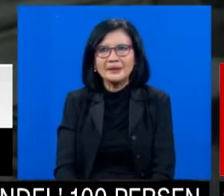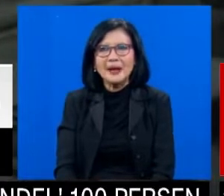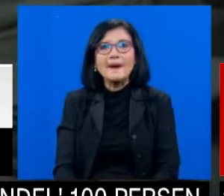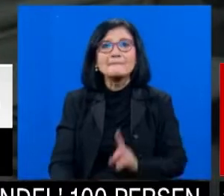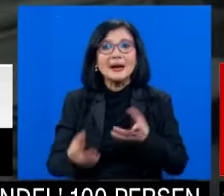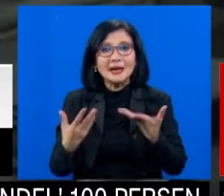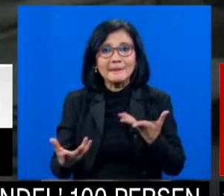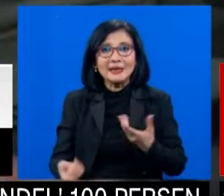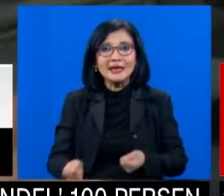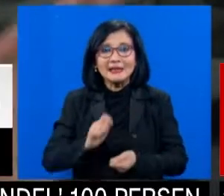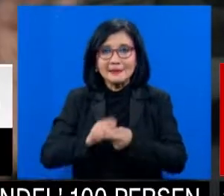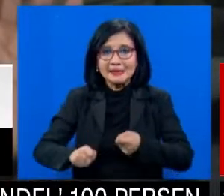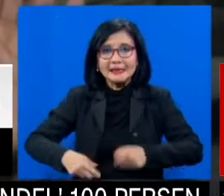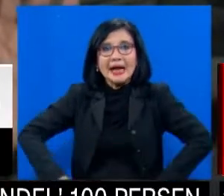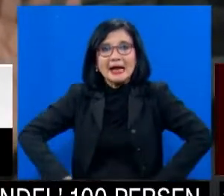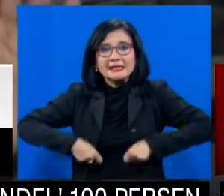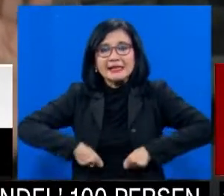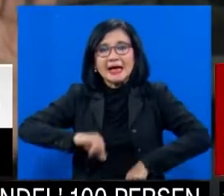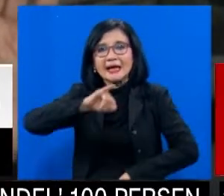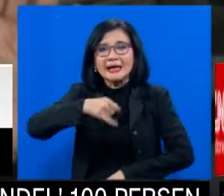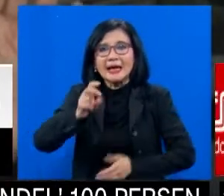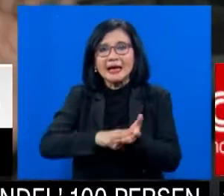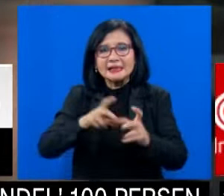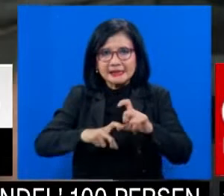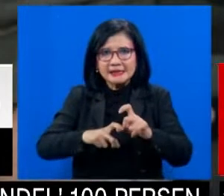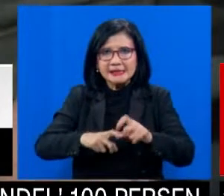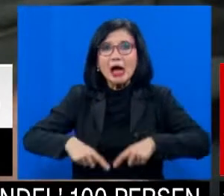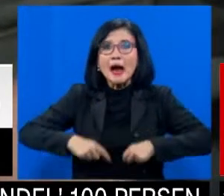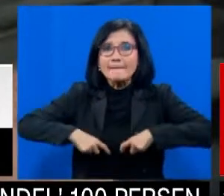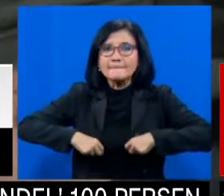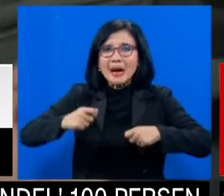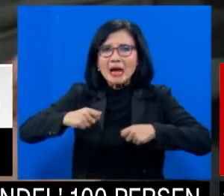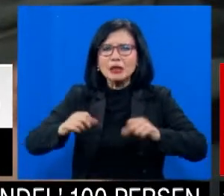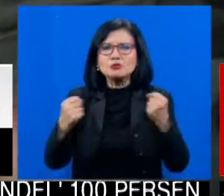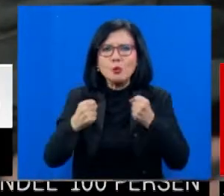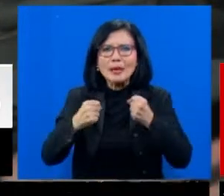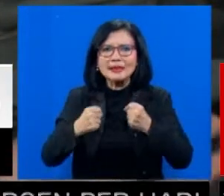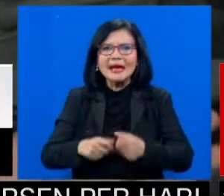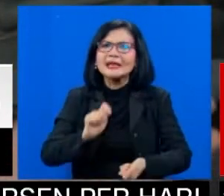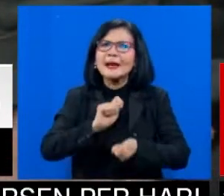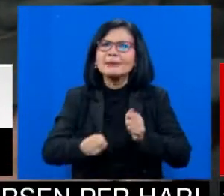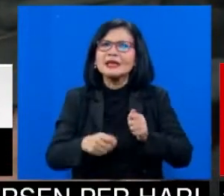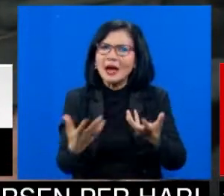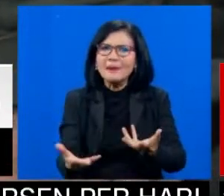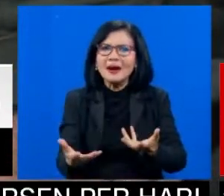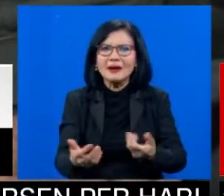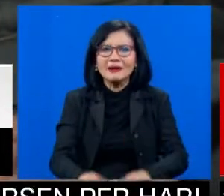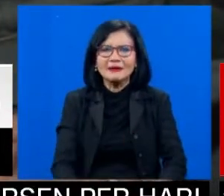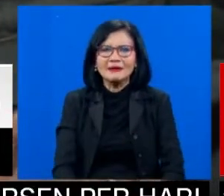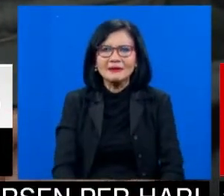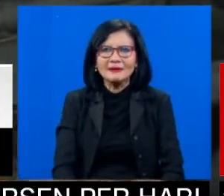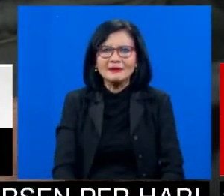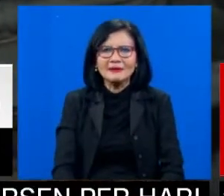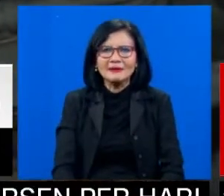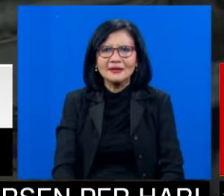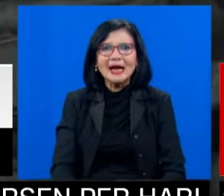fashion, terutama jeans, yang kami pikir itu bahannya masih kuat, kita bikin sesuatu. Nah, karena kami berada